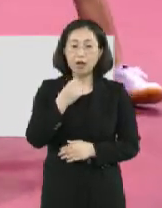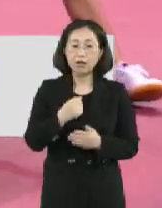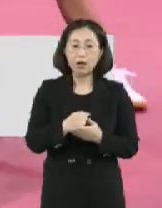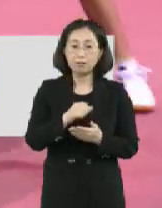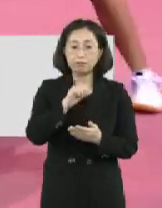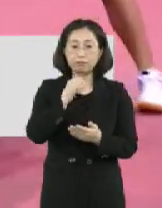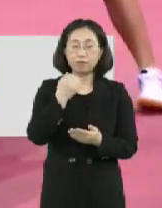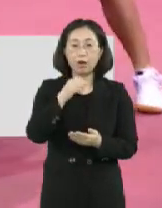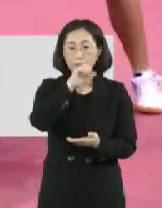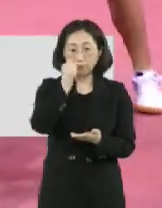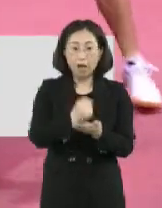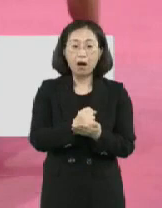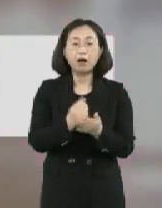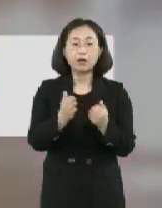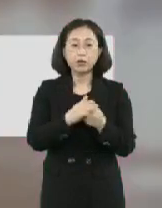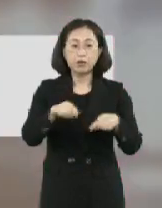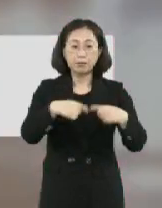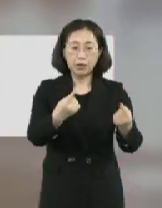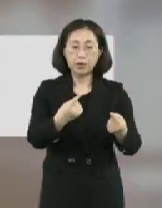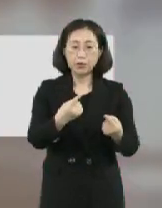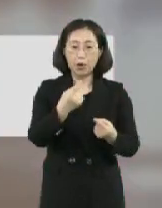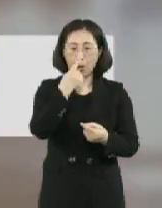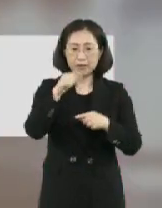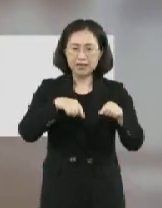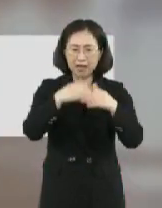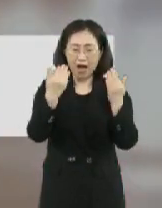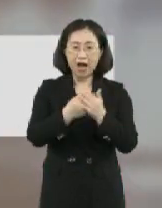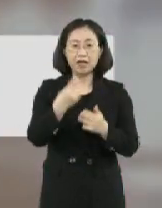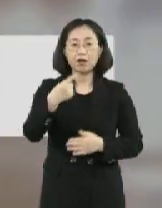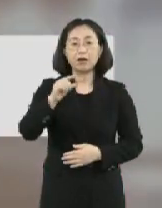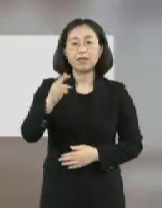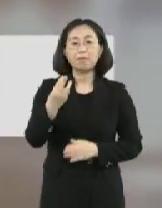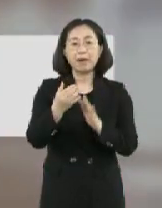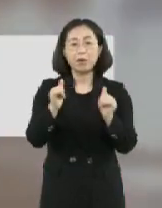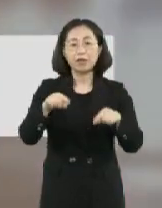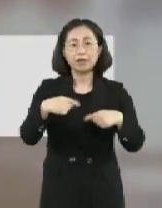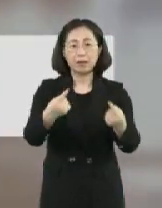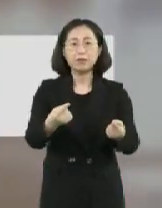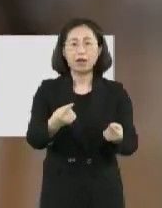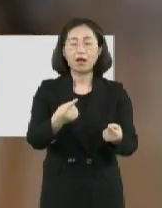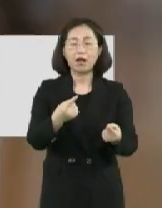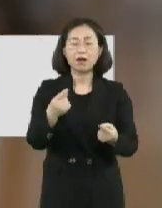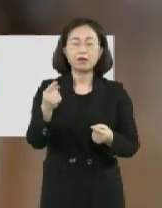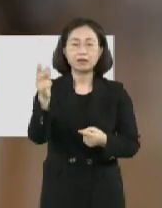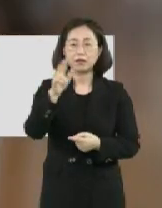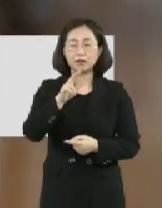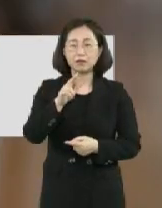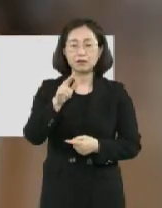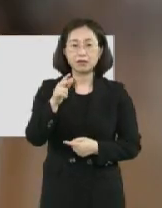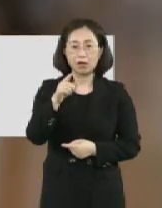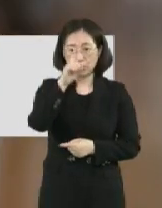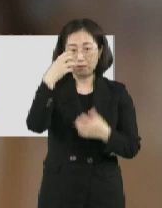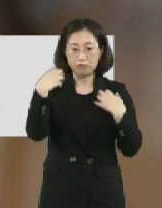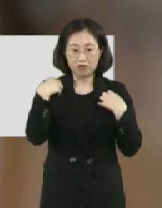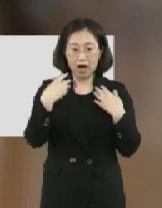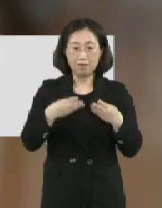이 대회에는 선수와 코치 등 1,300여 명이 참가해 당국이 긴급조사에 들어갔습니다.